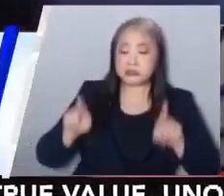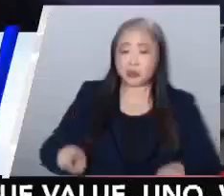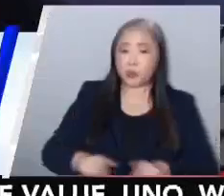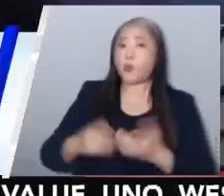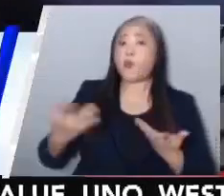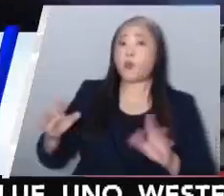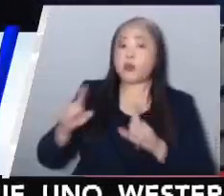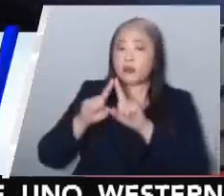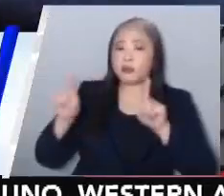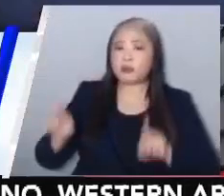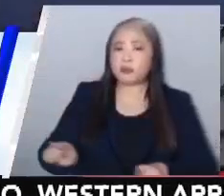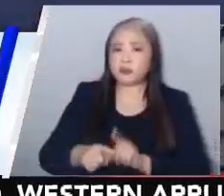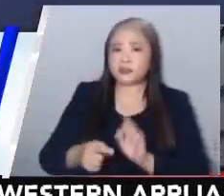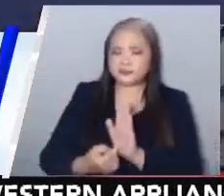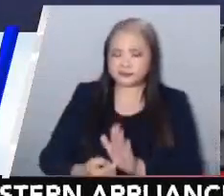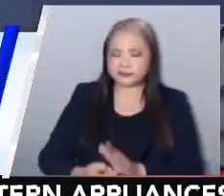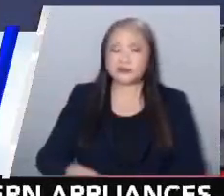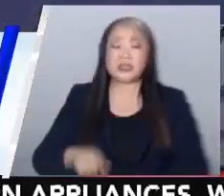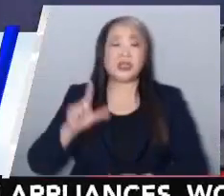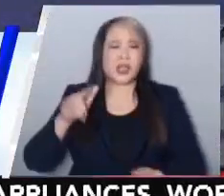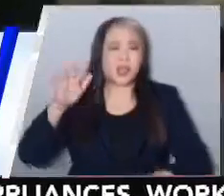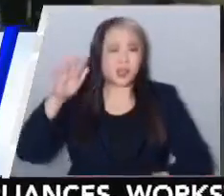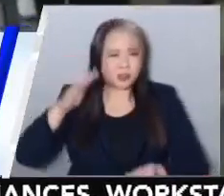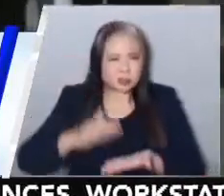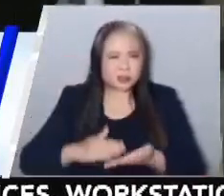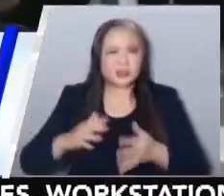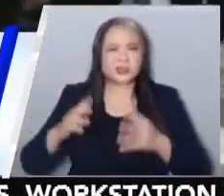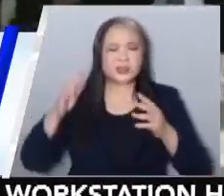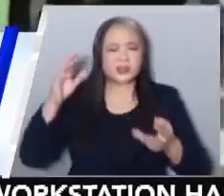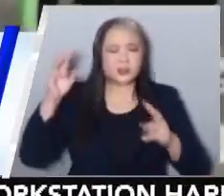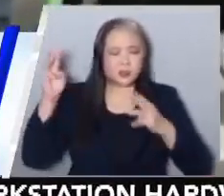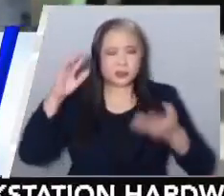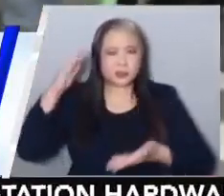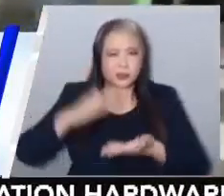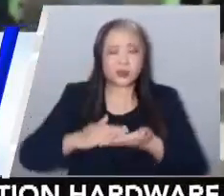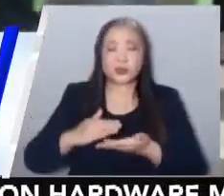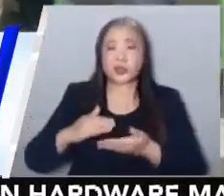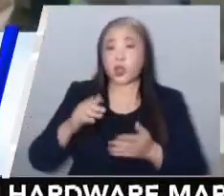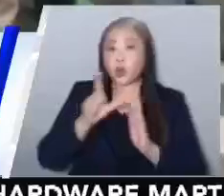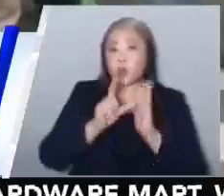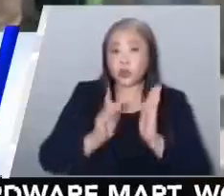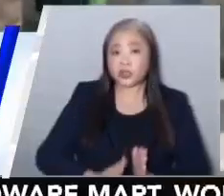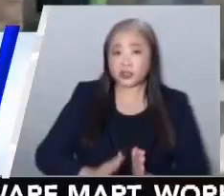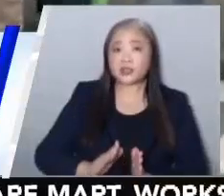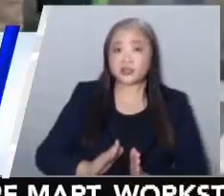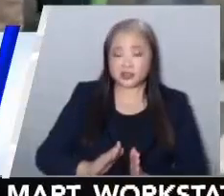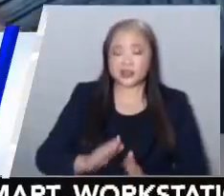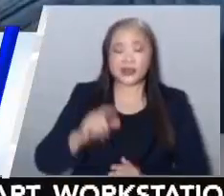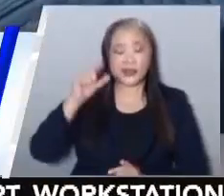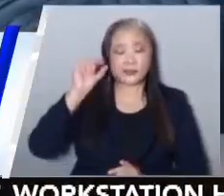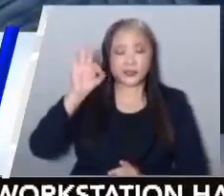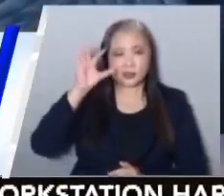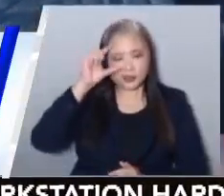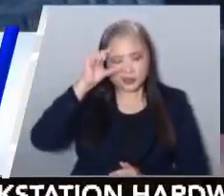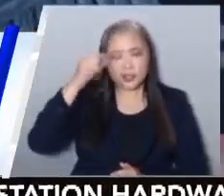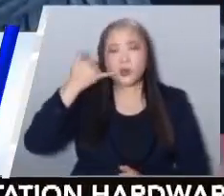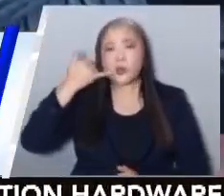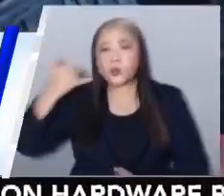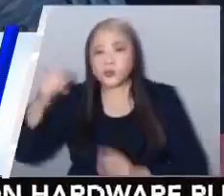nang tawagan ng abogado ng KOJC si dating Pangulong Rodrigo Duterte na nagsisilbing KOJC Administrator.